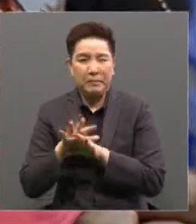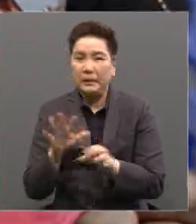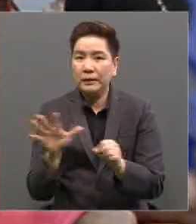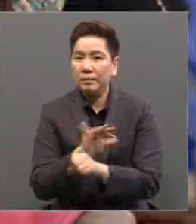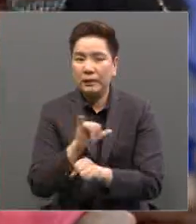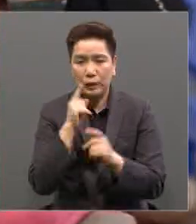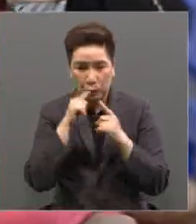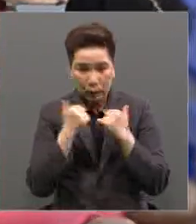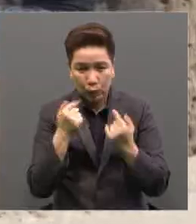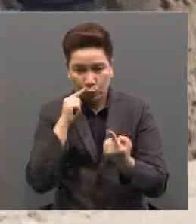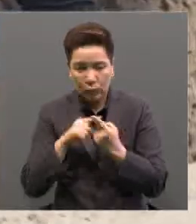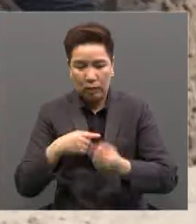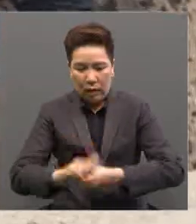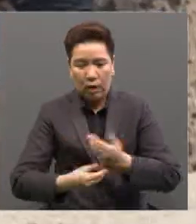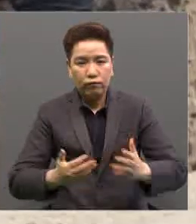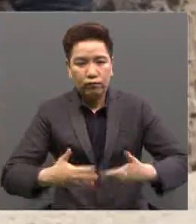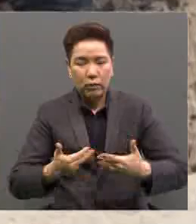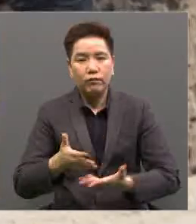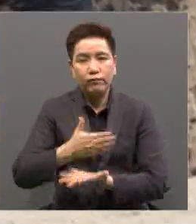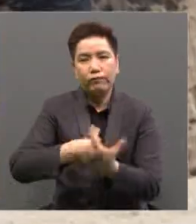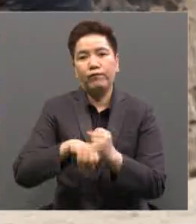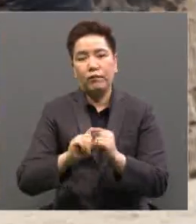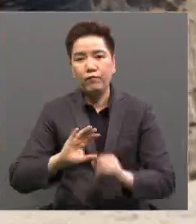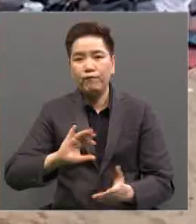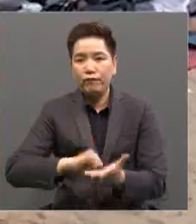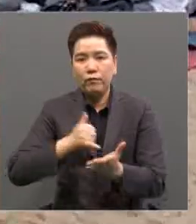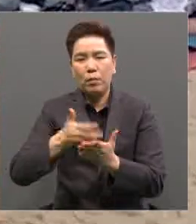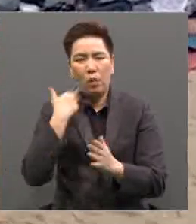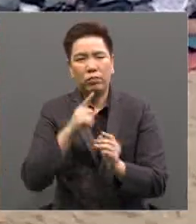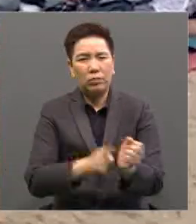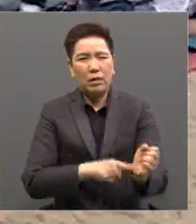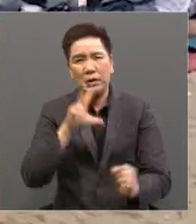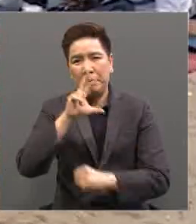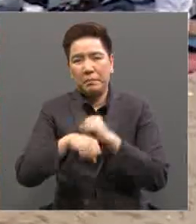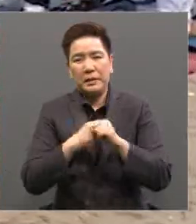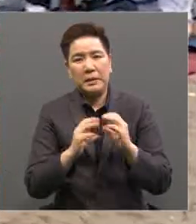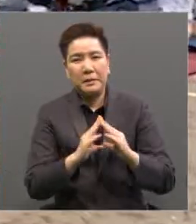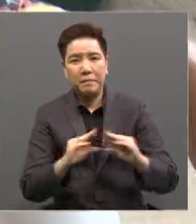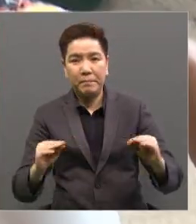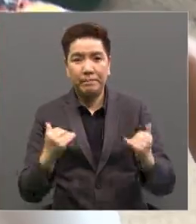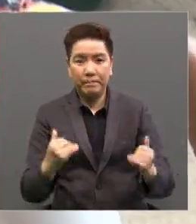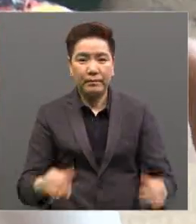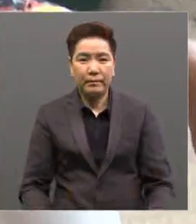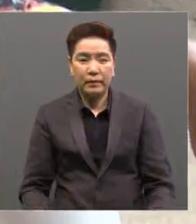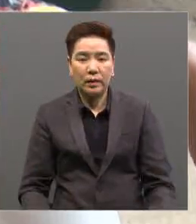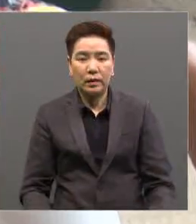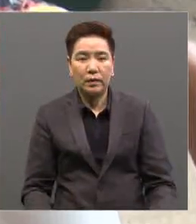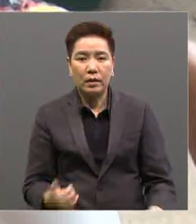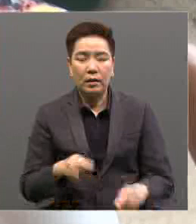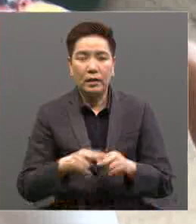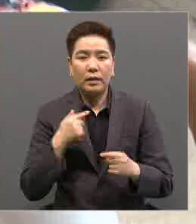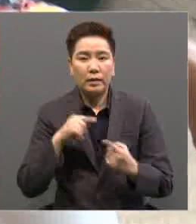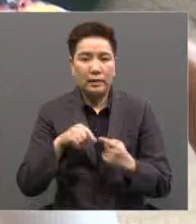คาดว่าการค้าการขายเศรษฐกิจฟื้นตัวแล้วนะครับหลังจากที่เจอโควิด19มานานกว่า3ปี ปอดล่มปอดเตียง3